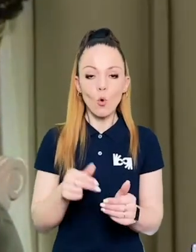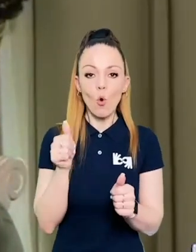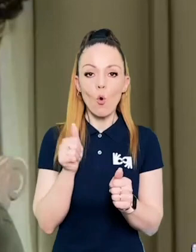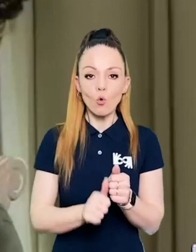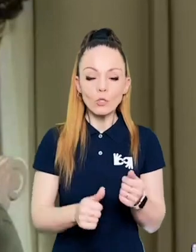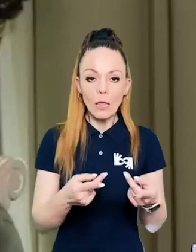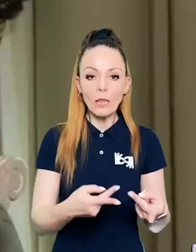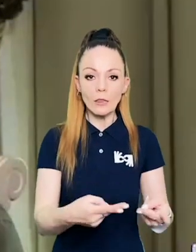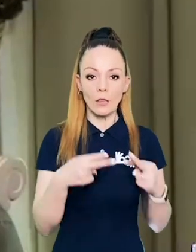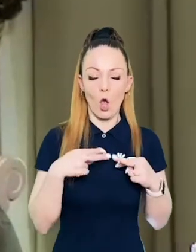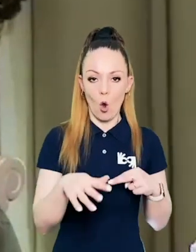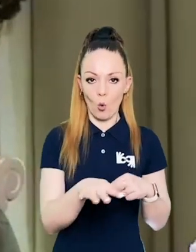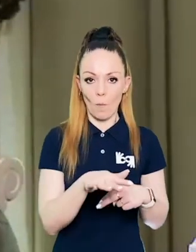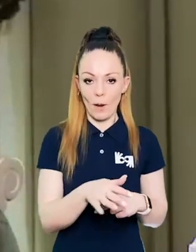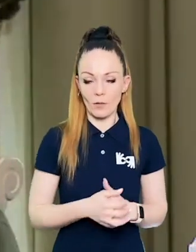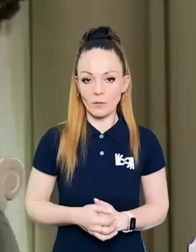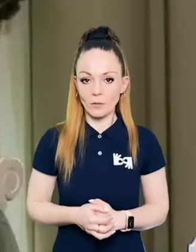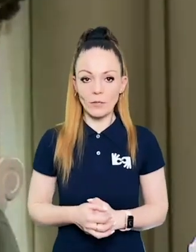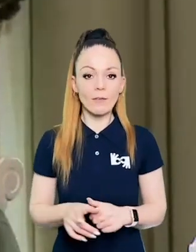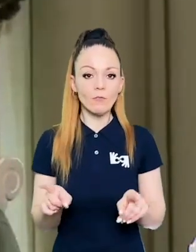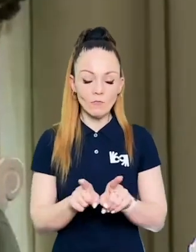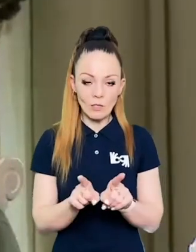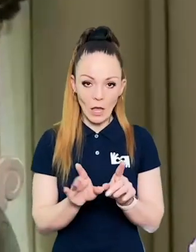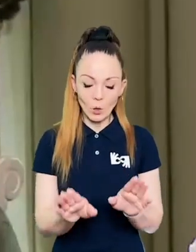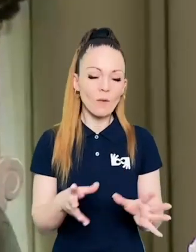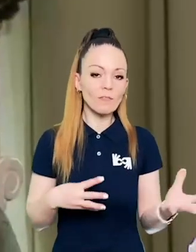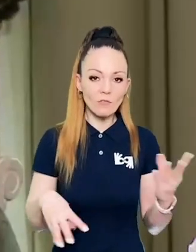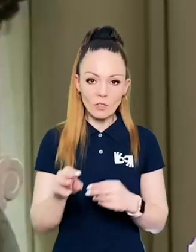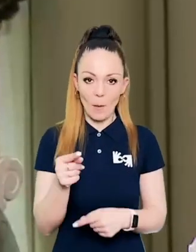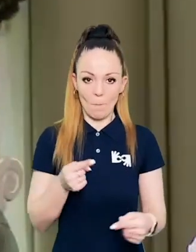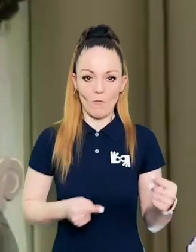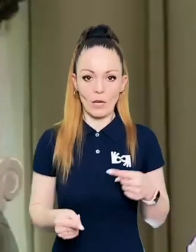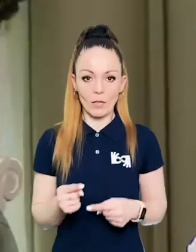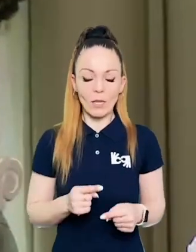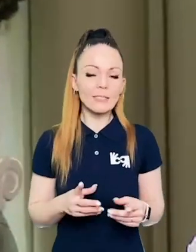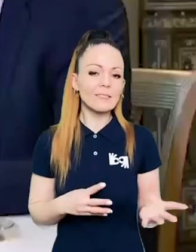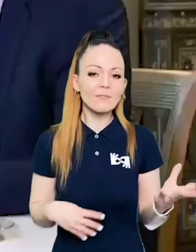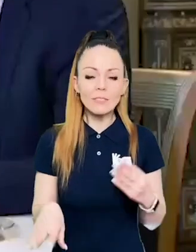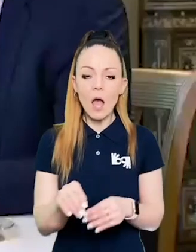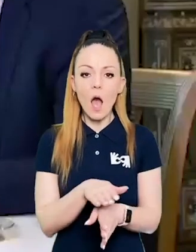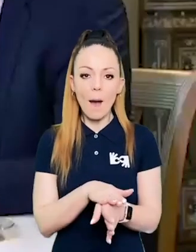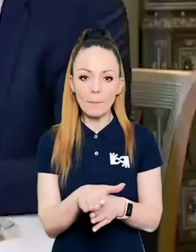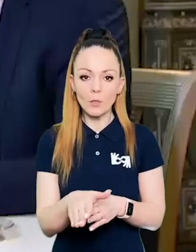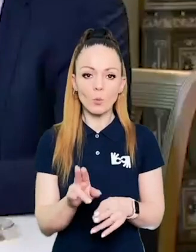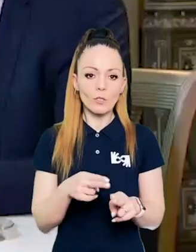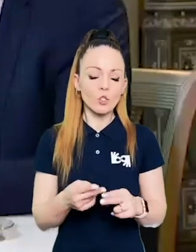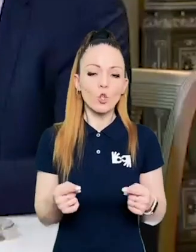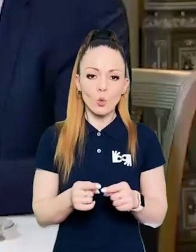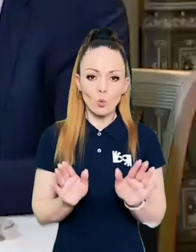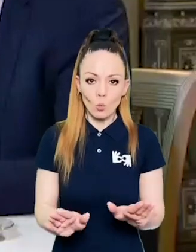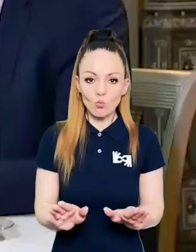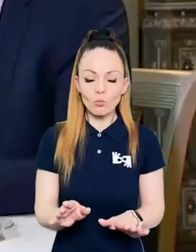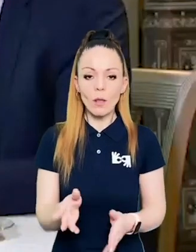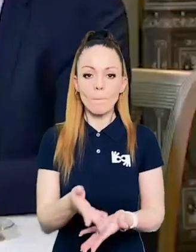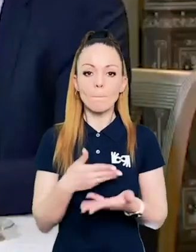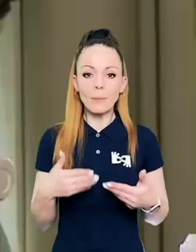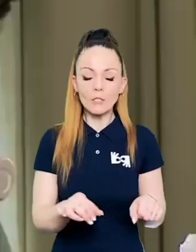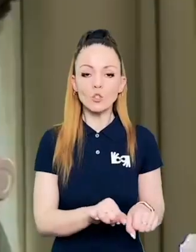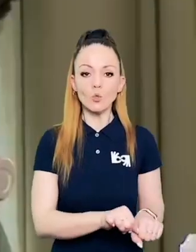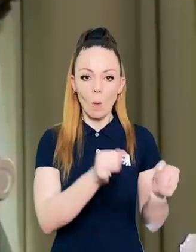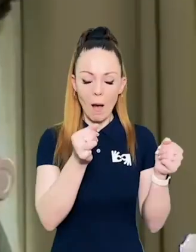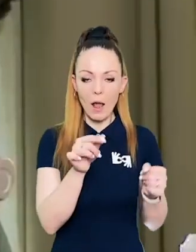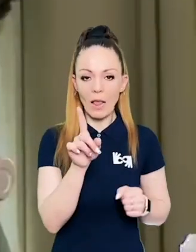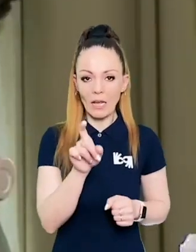ціну кожної деокупації. Все одно все повернеться. Все абсолютно, це вже точно.